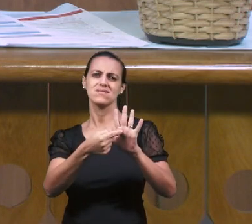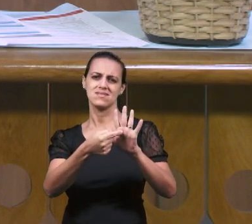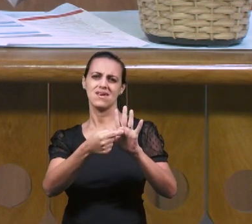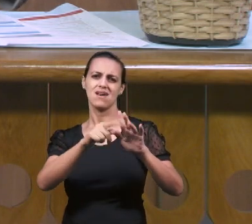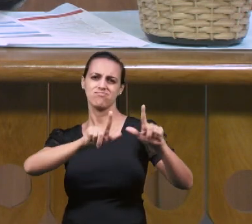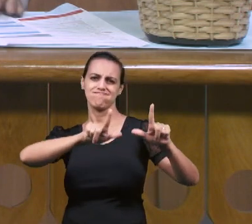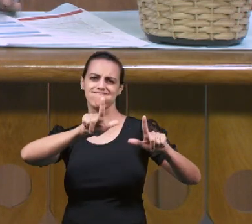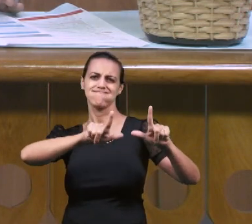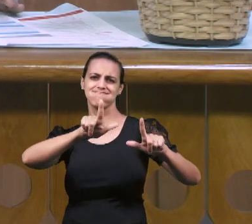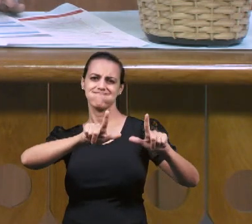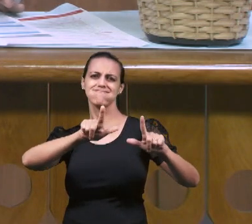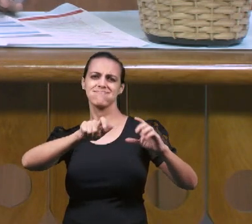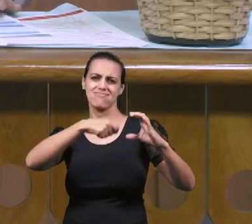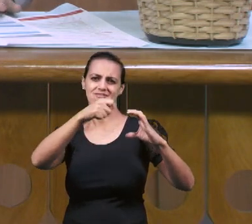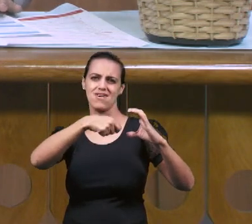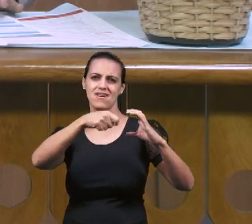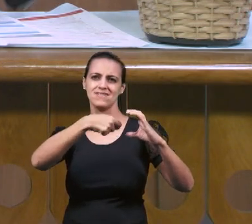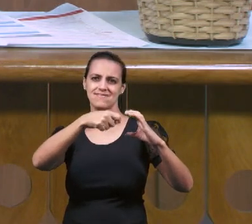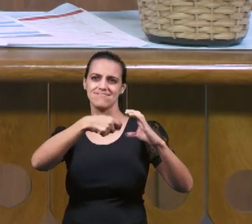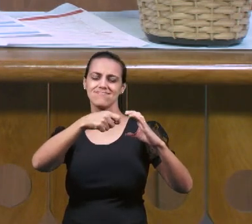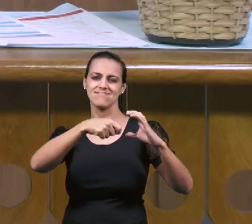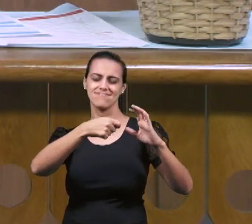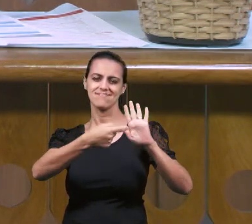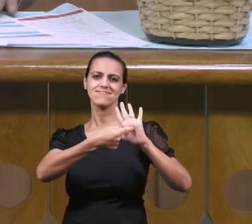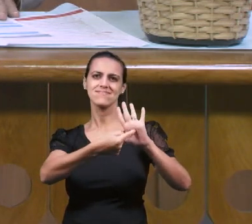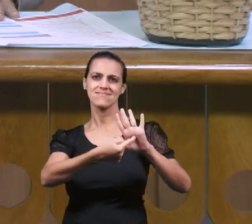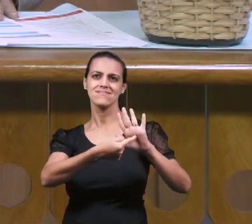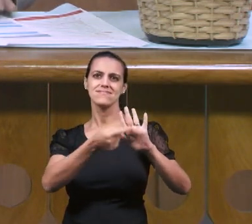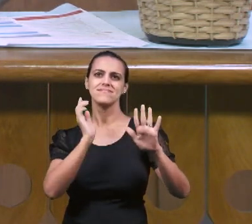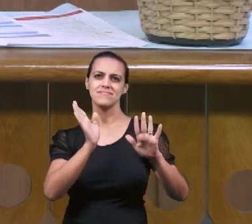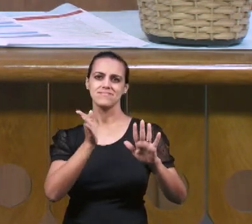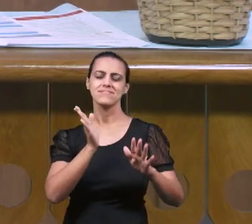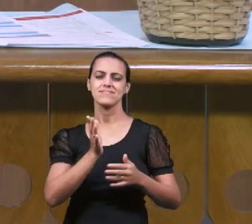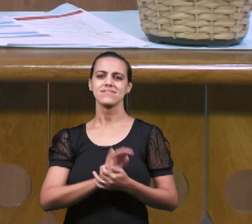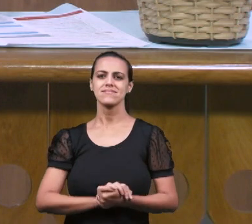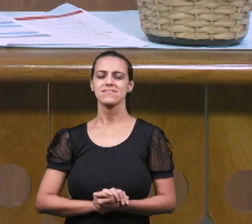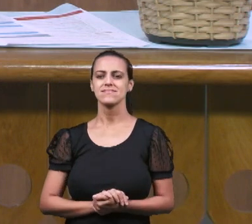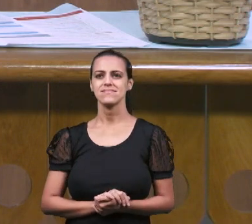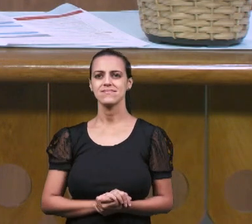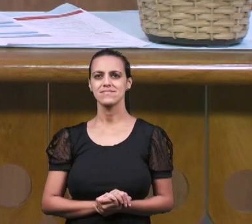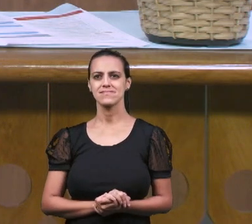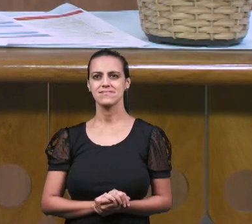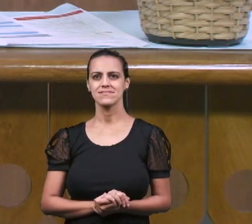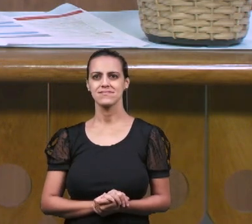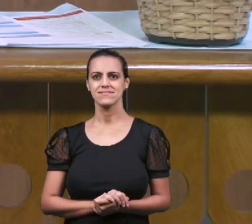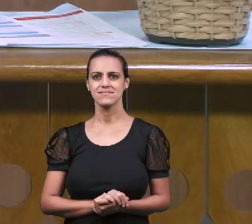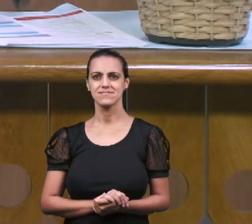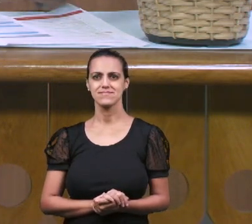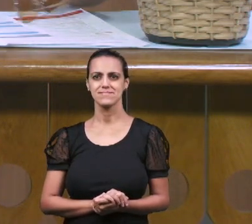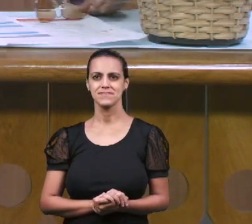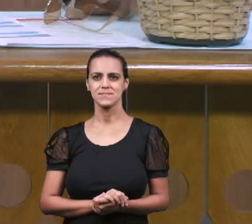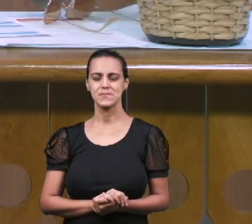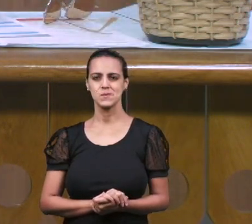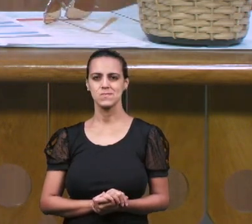les vidéos, n'est-ce pas? Mais afin que vous puissiez avoir une idée ici, il y a quelque